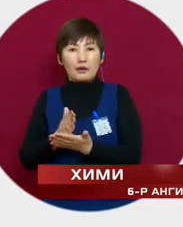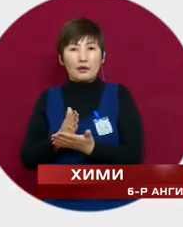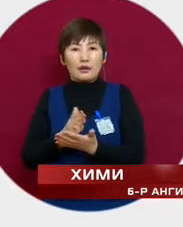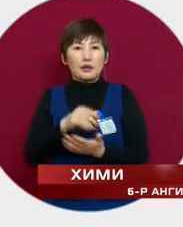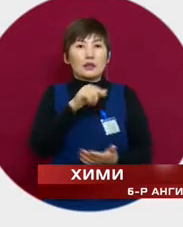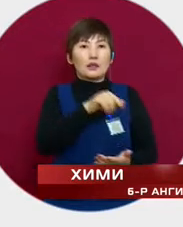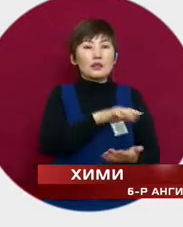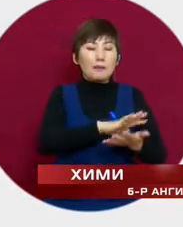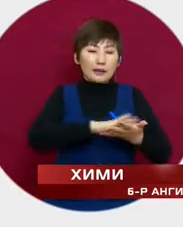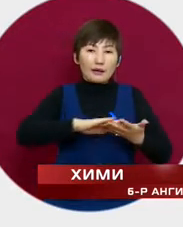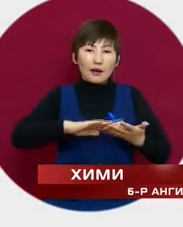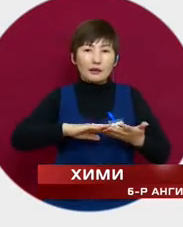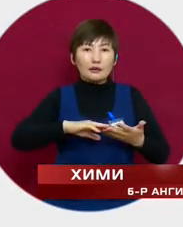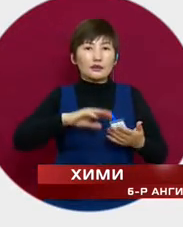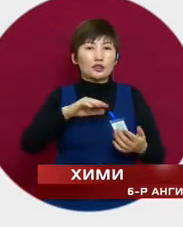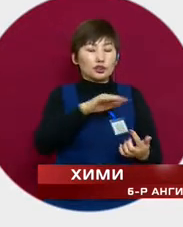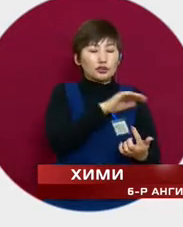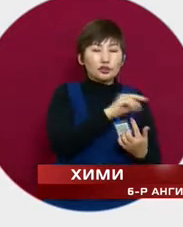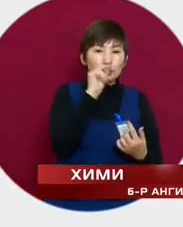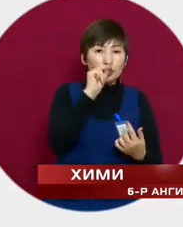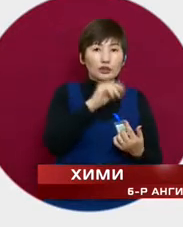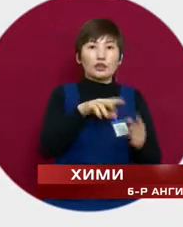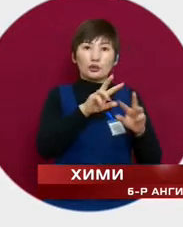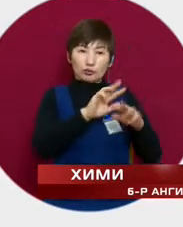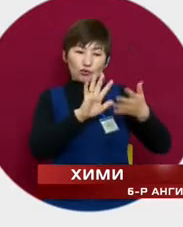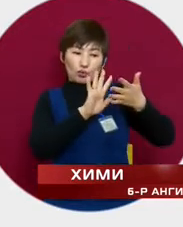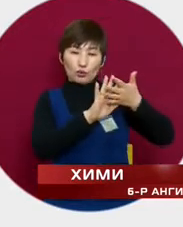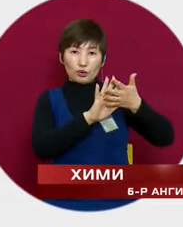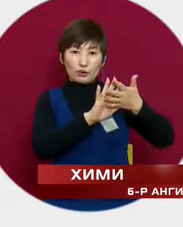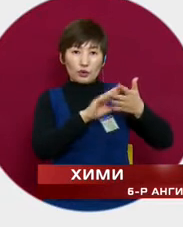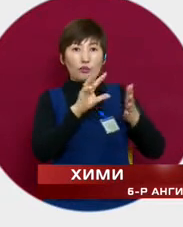Бодис материалын шин чанарыг үндэслэн дараах үгийн сүлжээг бөглөнө.